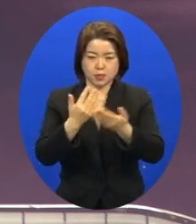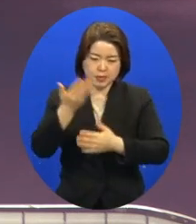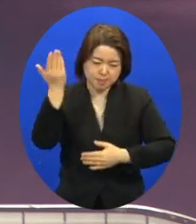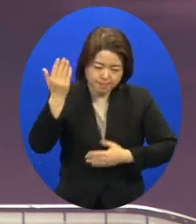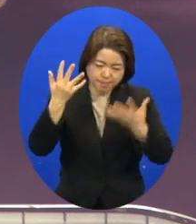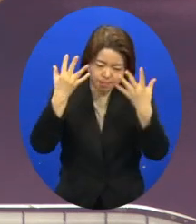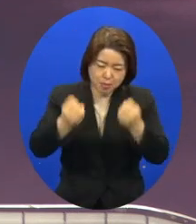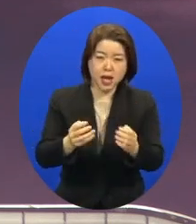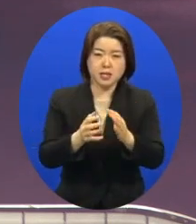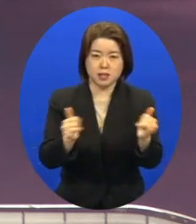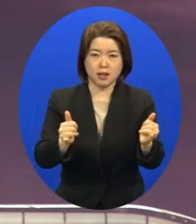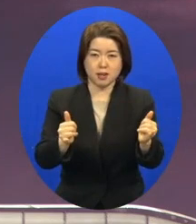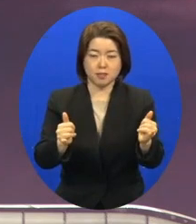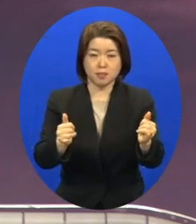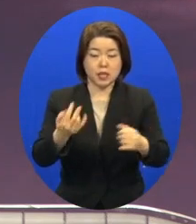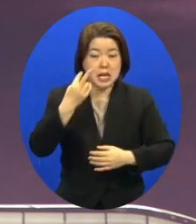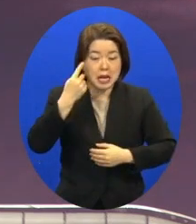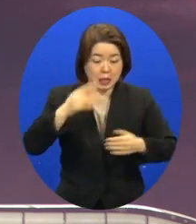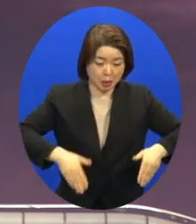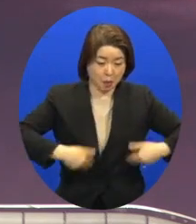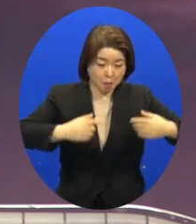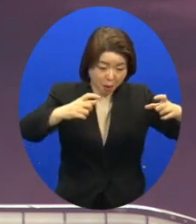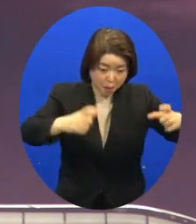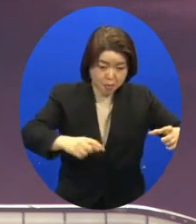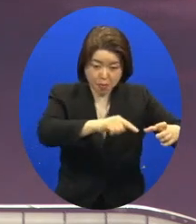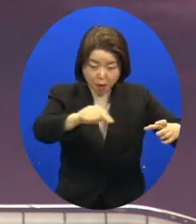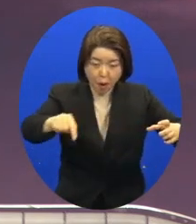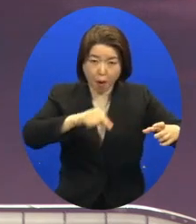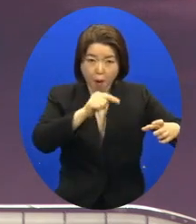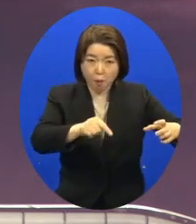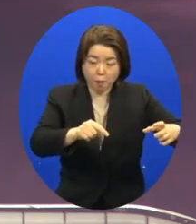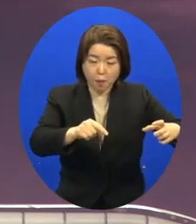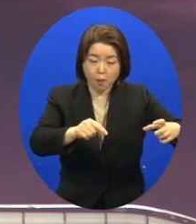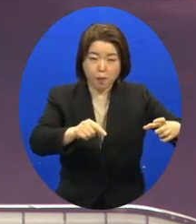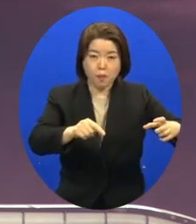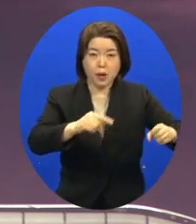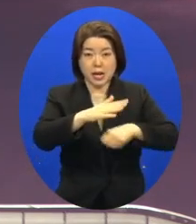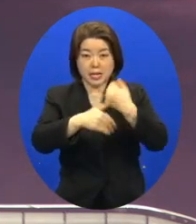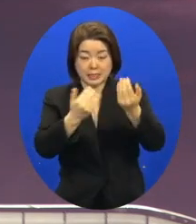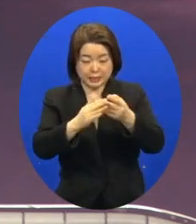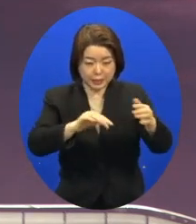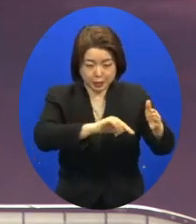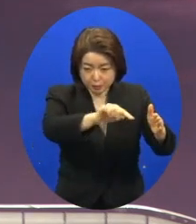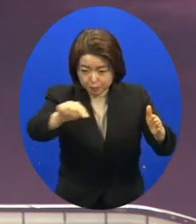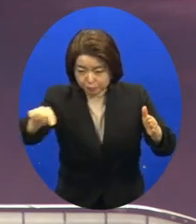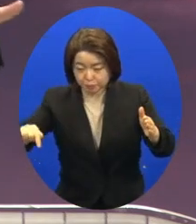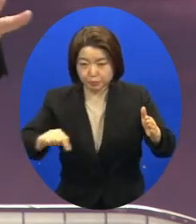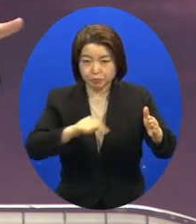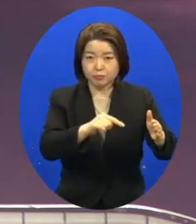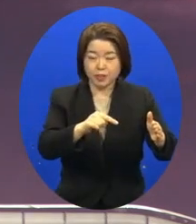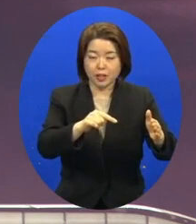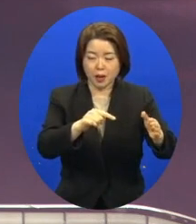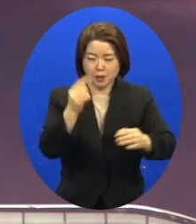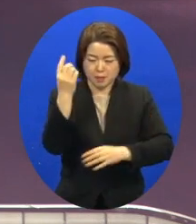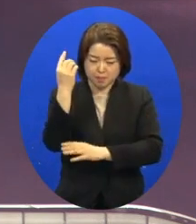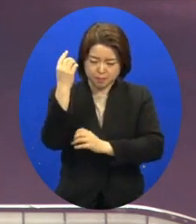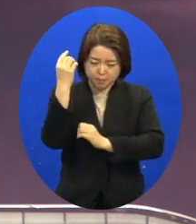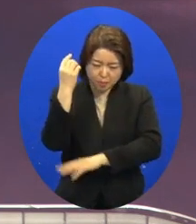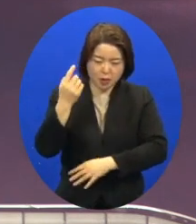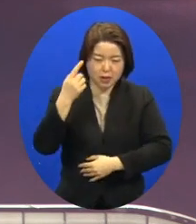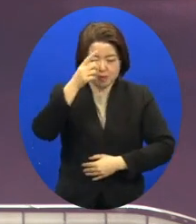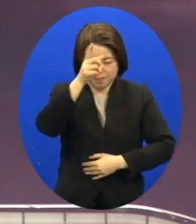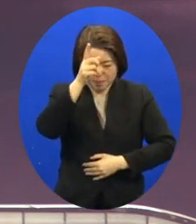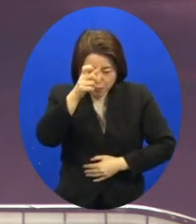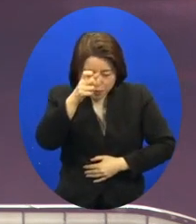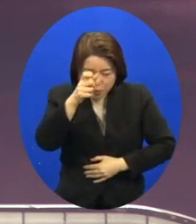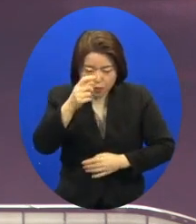사람들, 주로 이 미국 남부 바이블 벨트라고 하는 그 경건한 보수적인 교회, 그곳